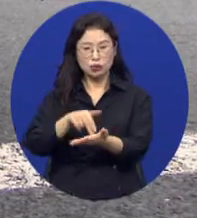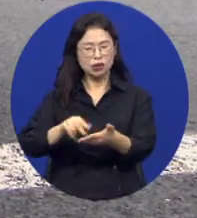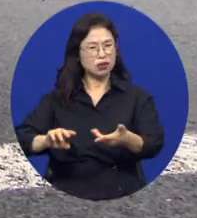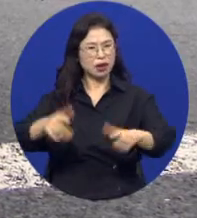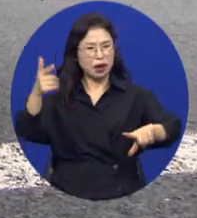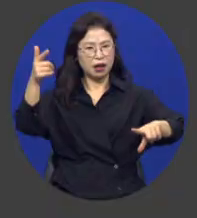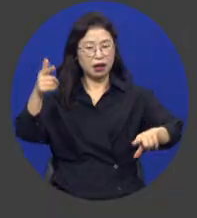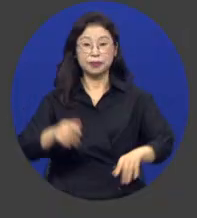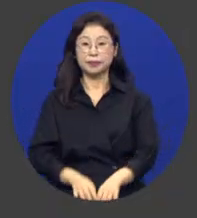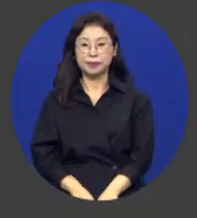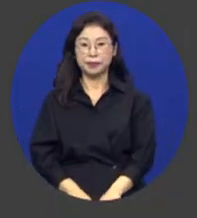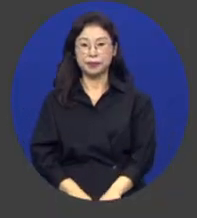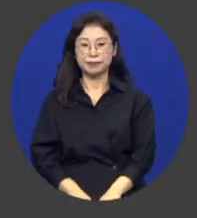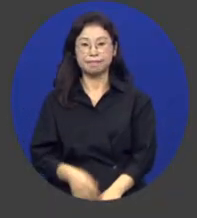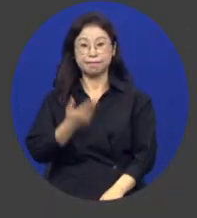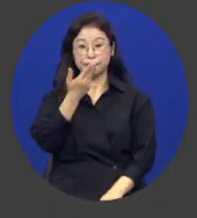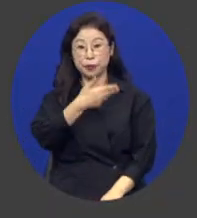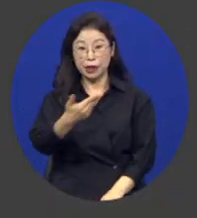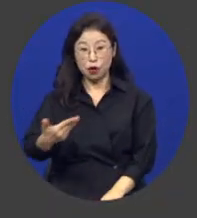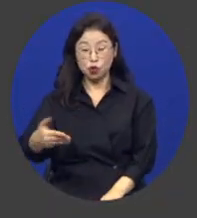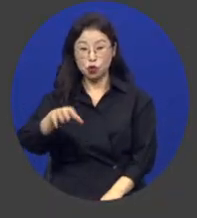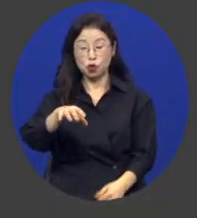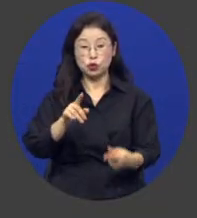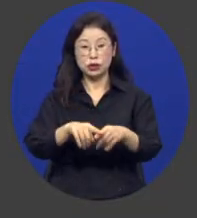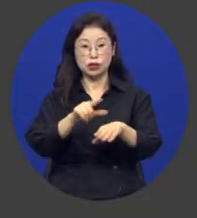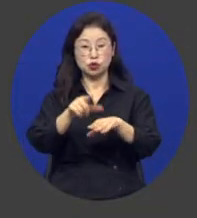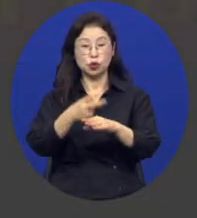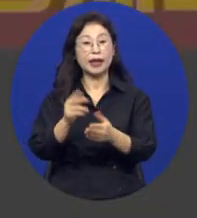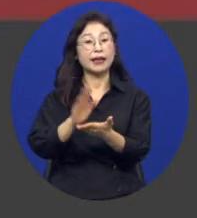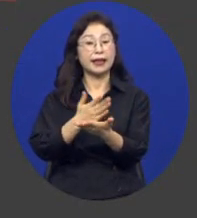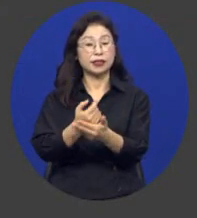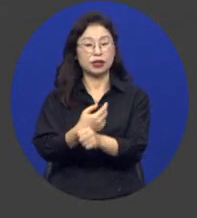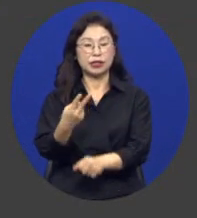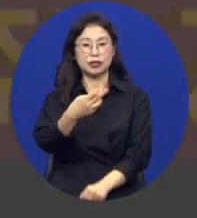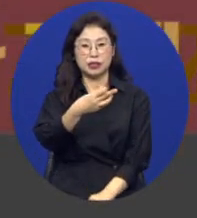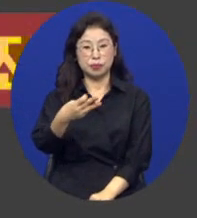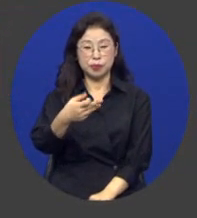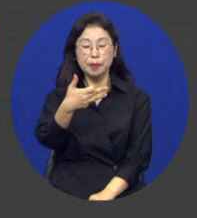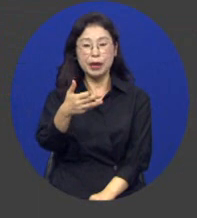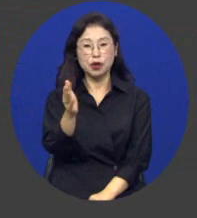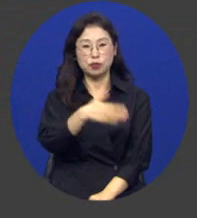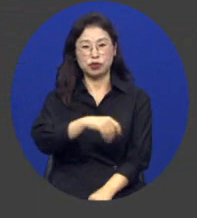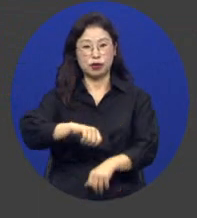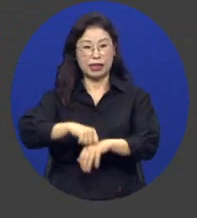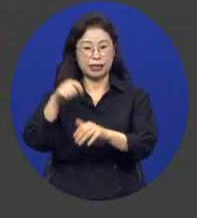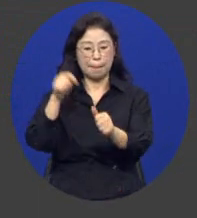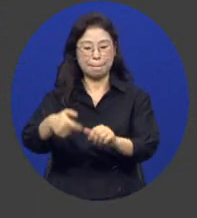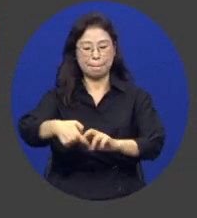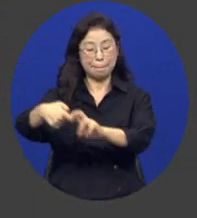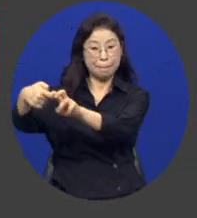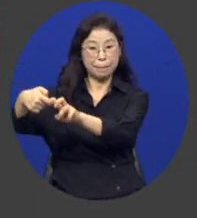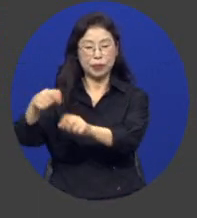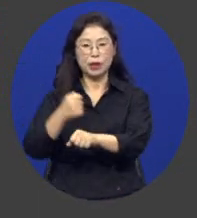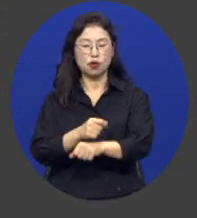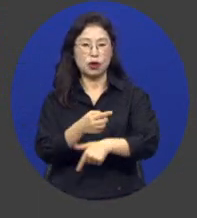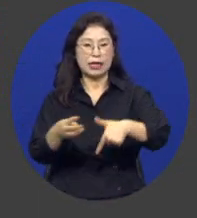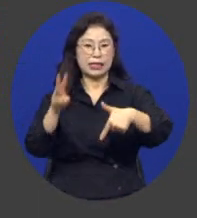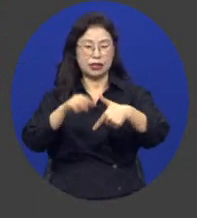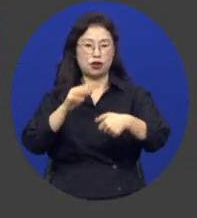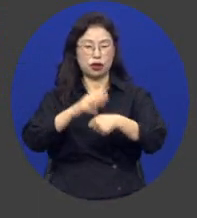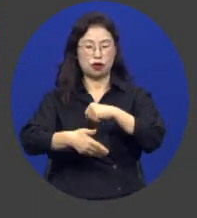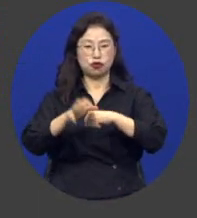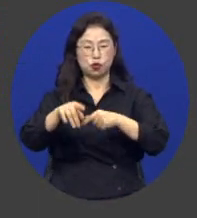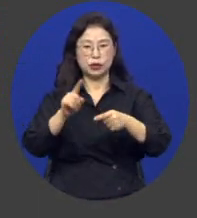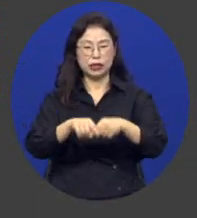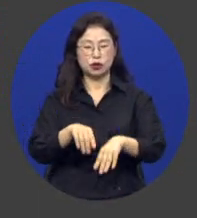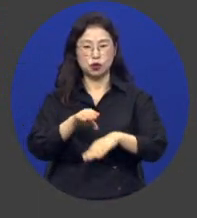다릅니다 강원도 정선에서는 조례를 개정해 2018년부터 강제조치에 나섰고 인천과 대구에서도